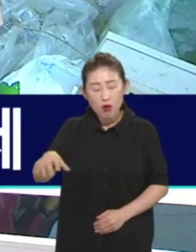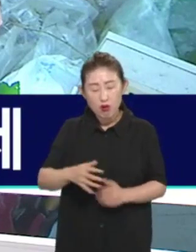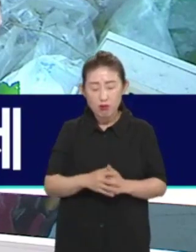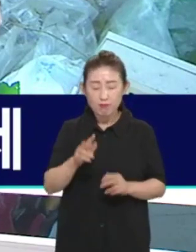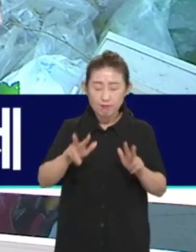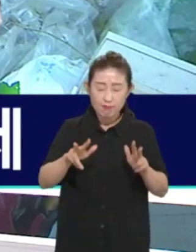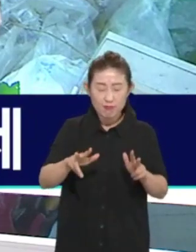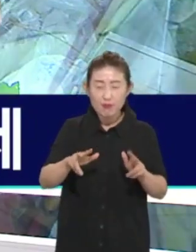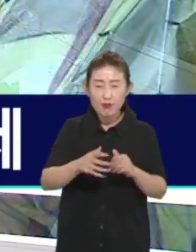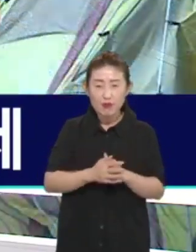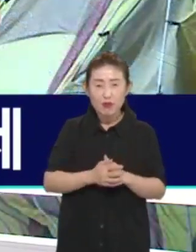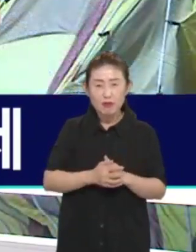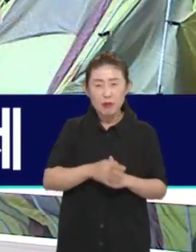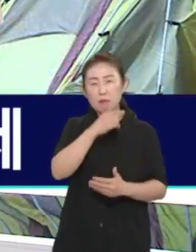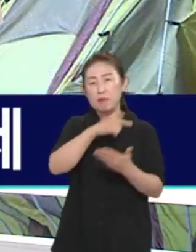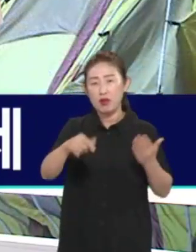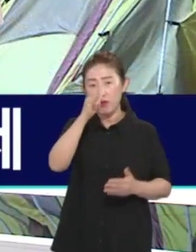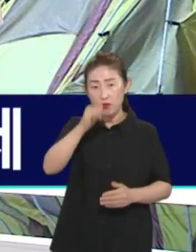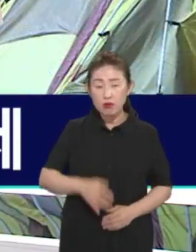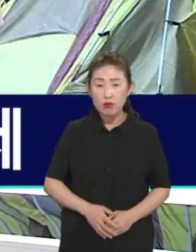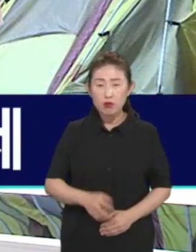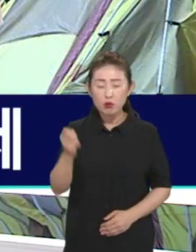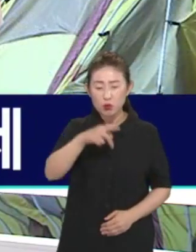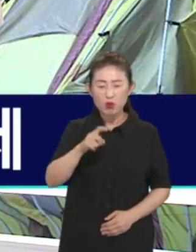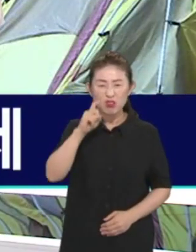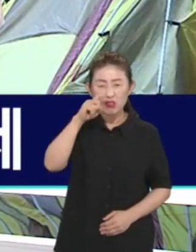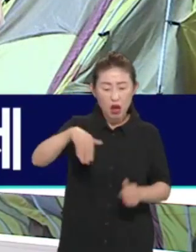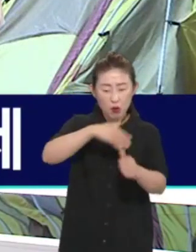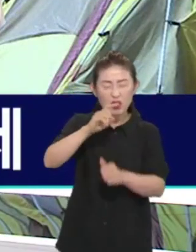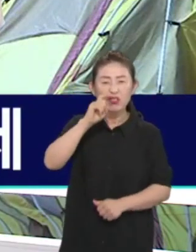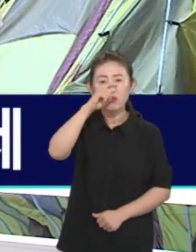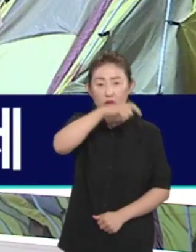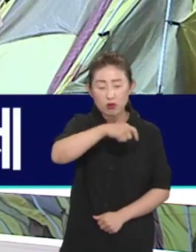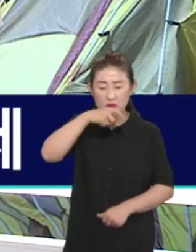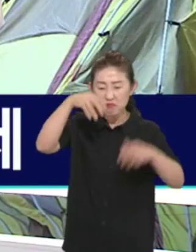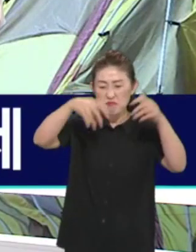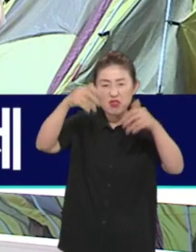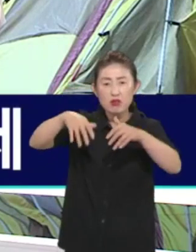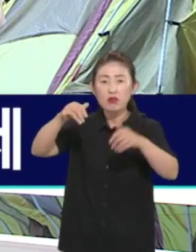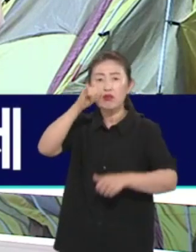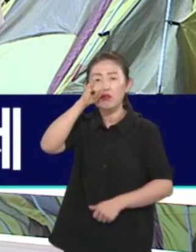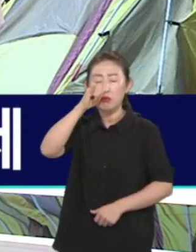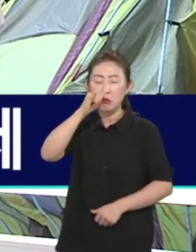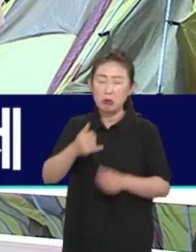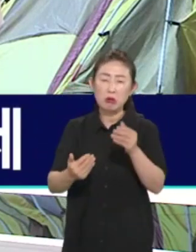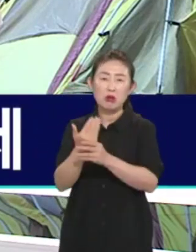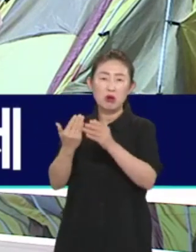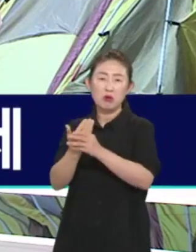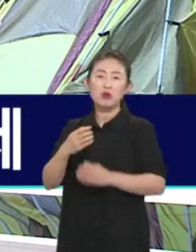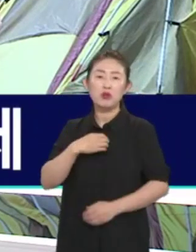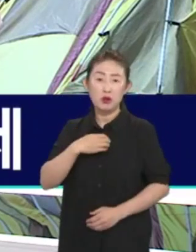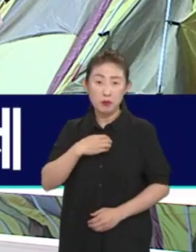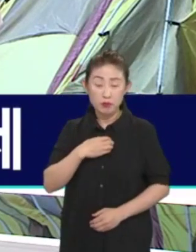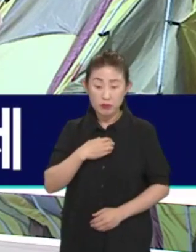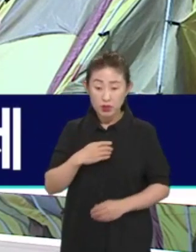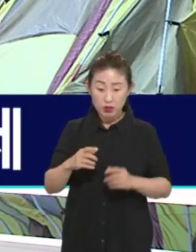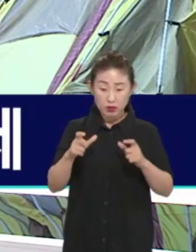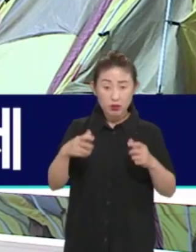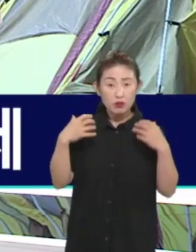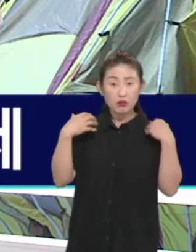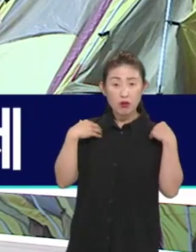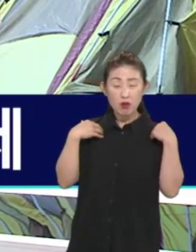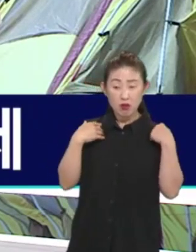있습니다. 환경오염 우려는 물론 장마가 시작되면서 안전사고 위험도 큰데 지자체는 사유재산이라는 이유로 철거에 손을